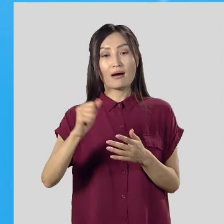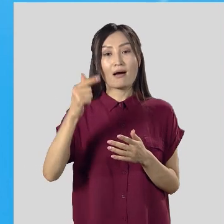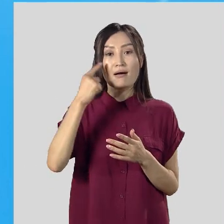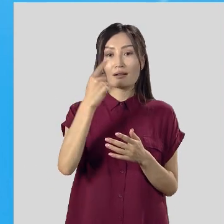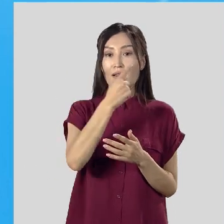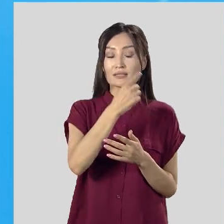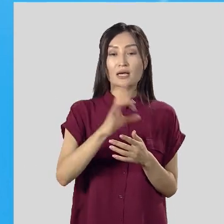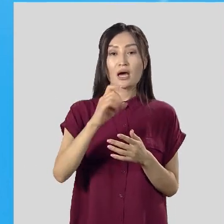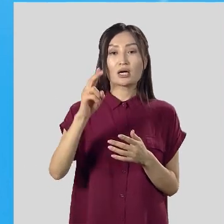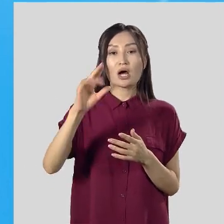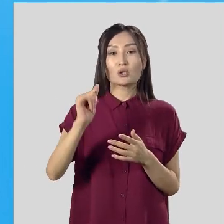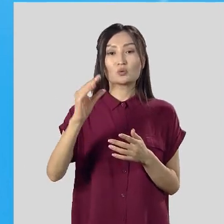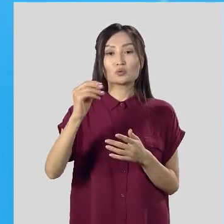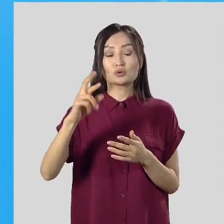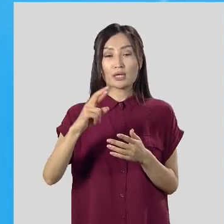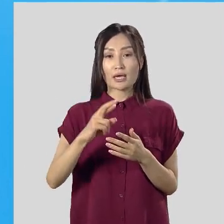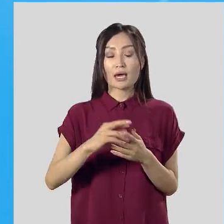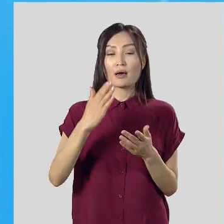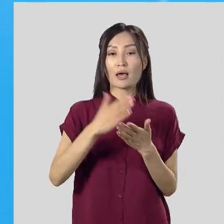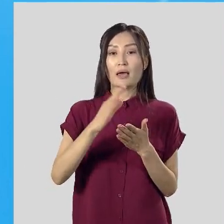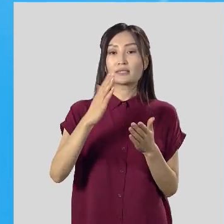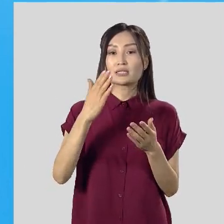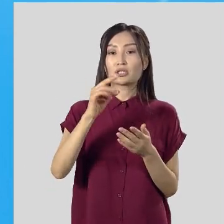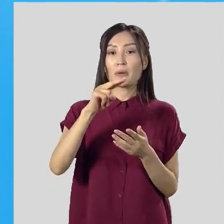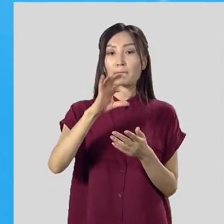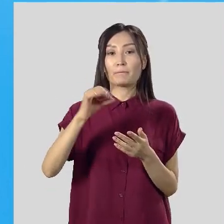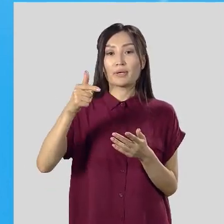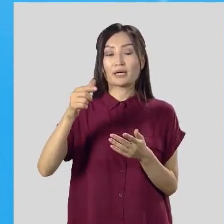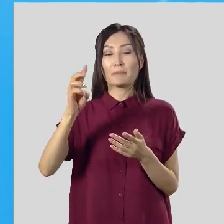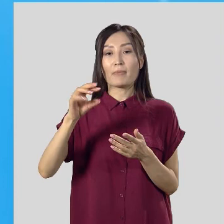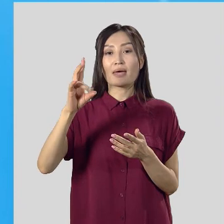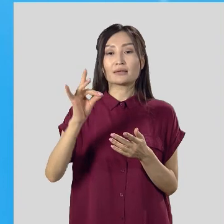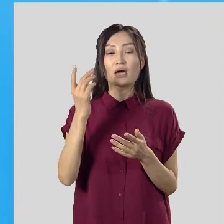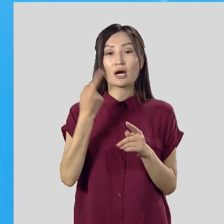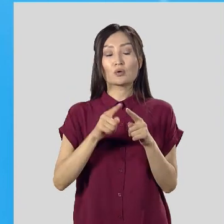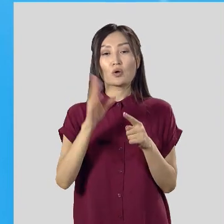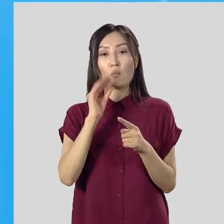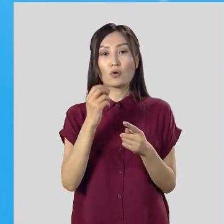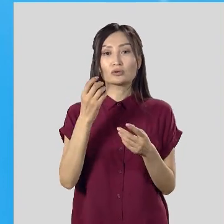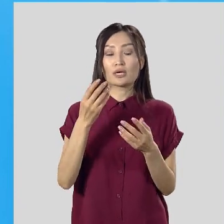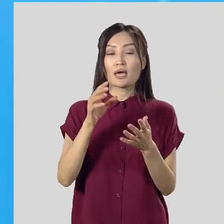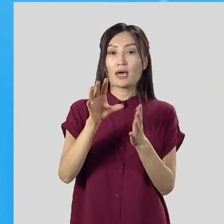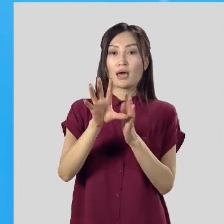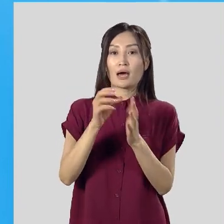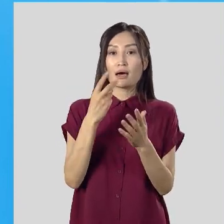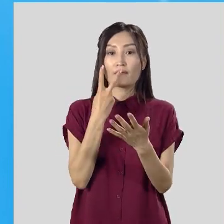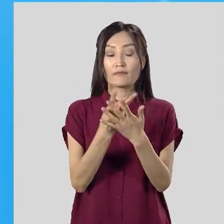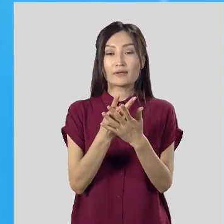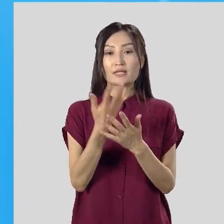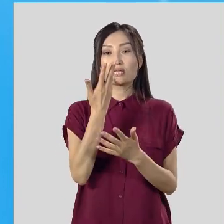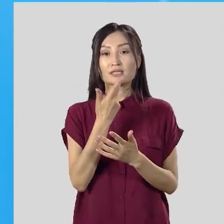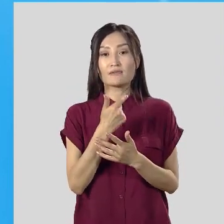Радужная оболочка глаза содержит пигменты, определяющие цвет глаз. А в ее центре